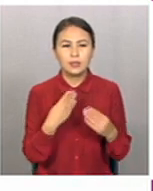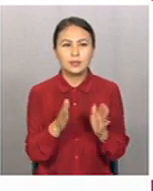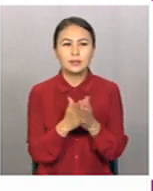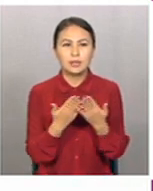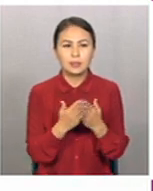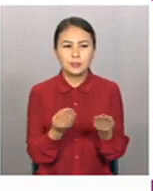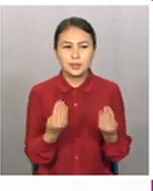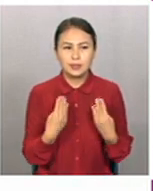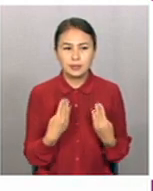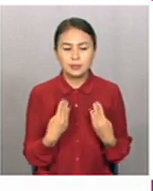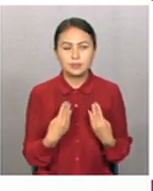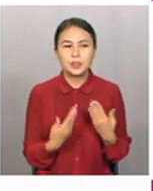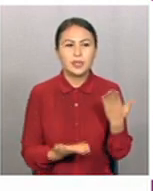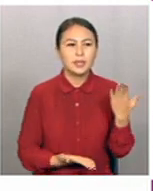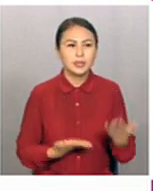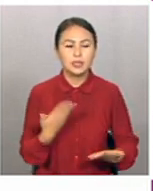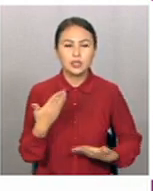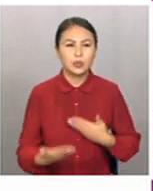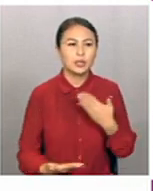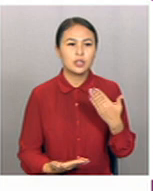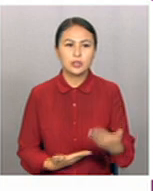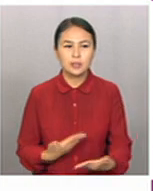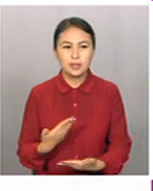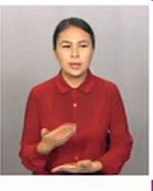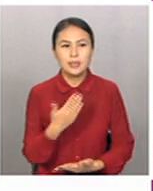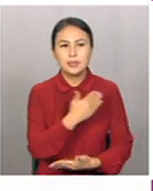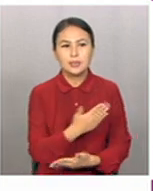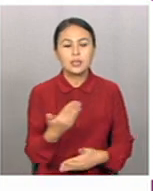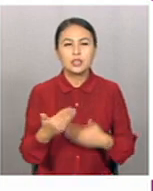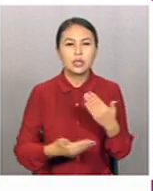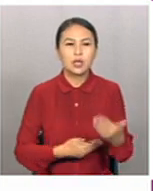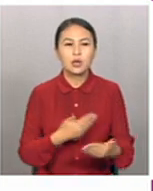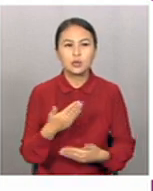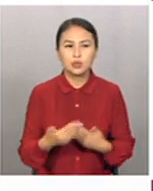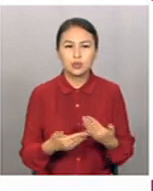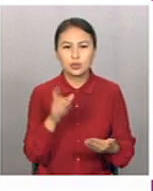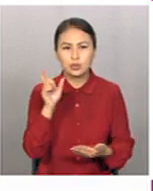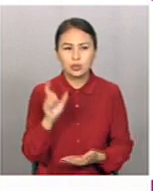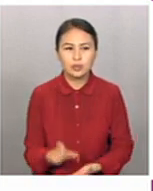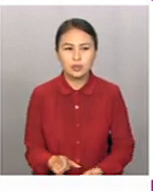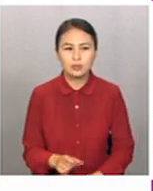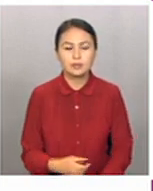екен. Егер жаяу келе жатсаң, сен жаяу